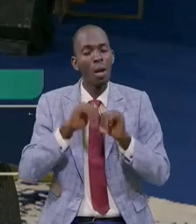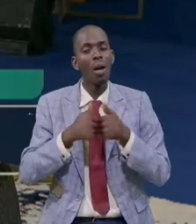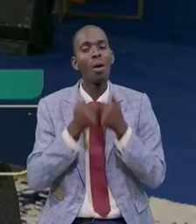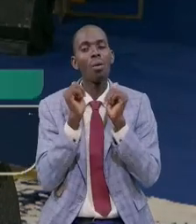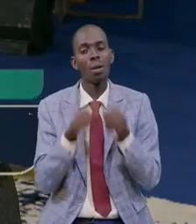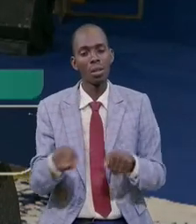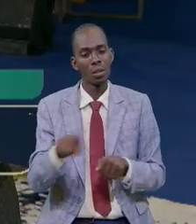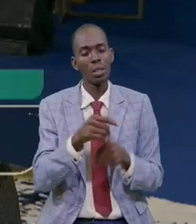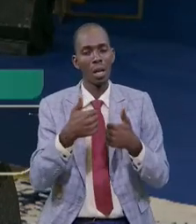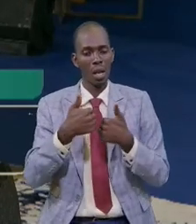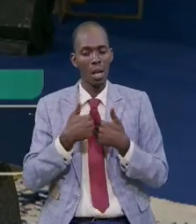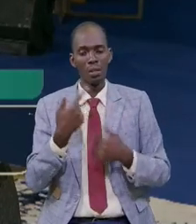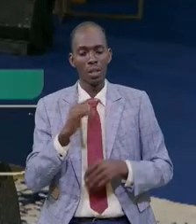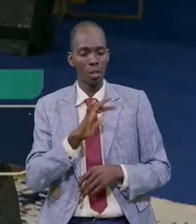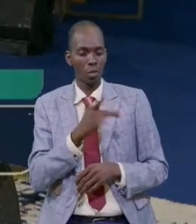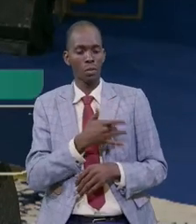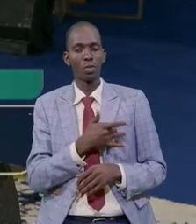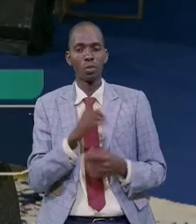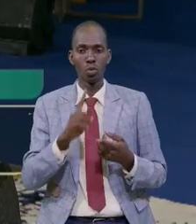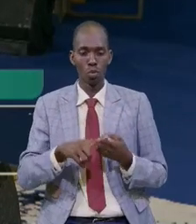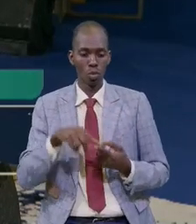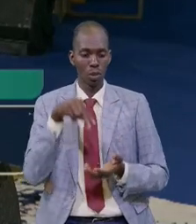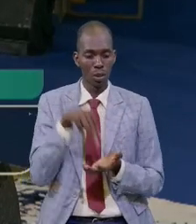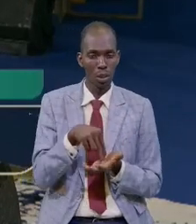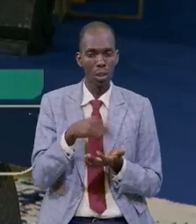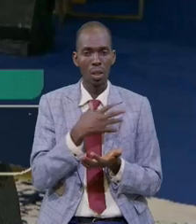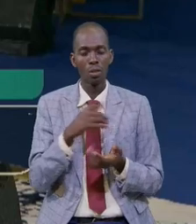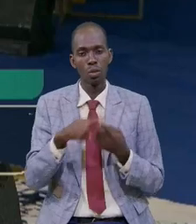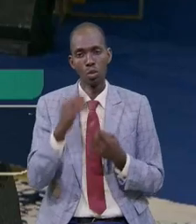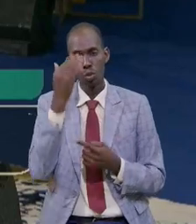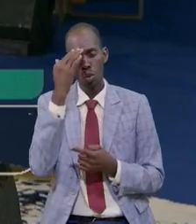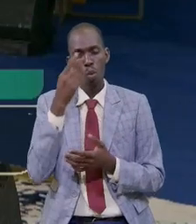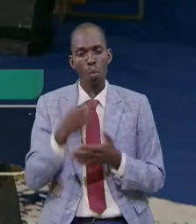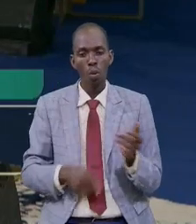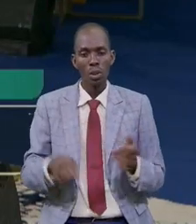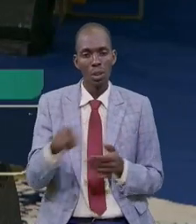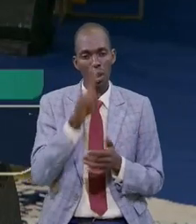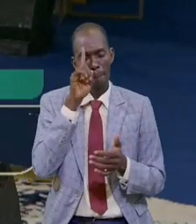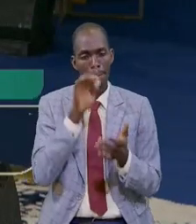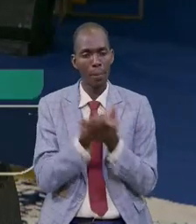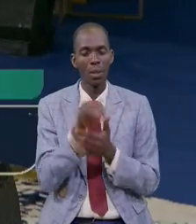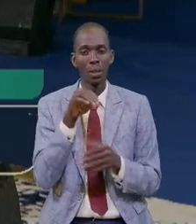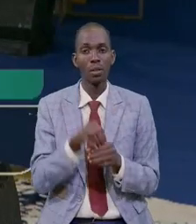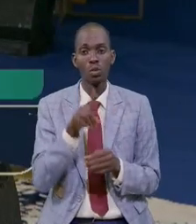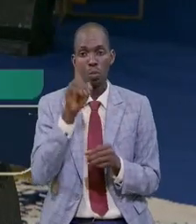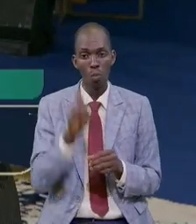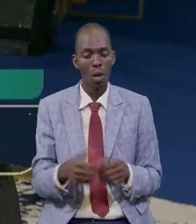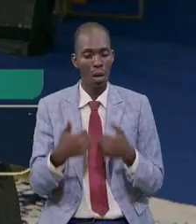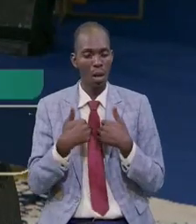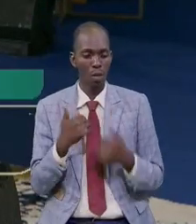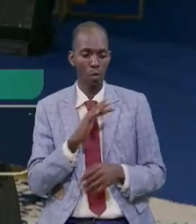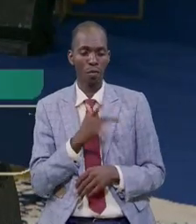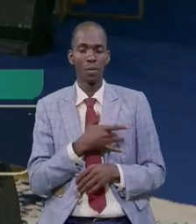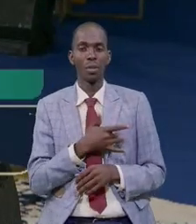Dieu la conviction de tenir pourquoi il tient vous devez avoir la